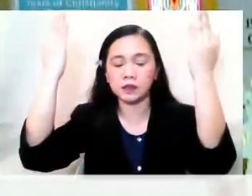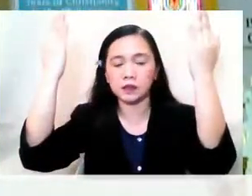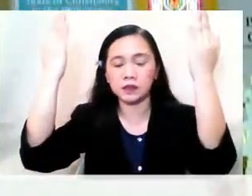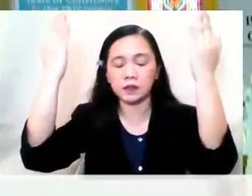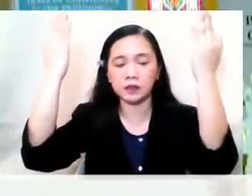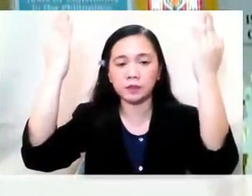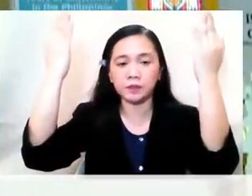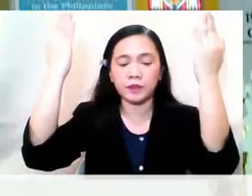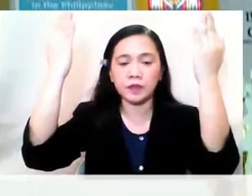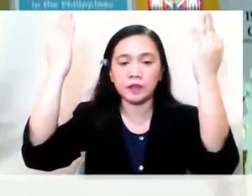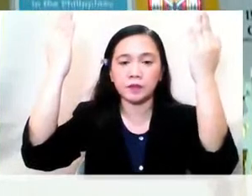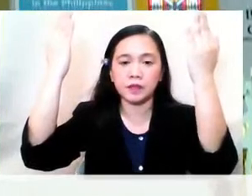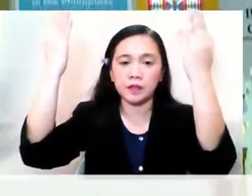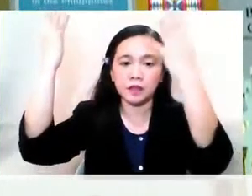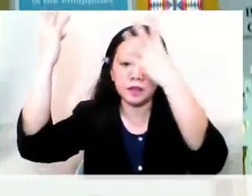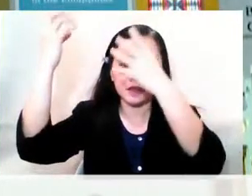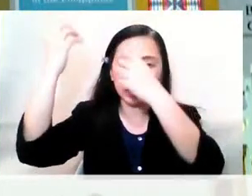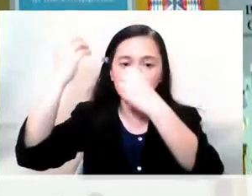langit.